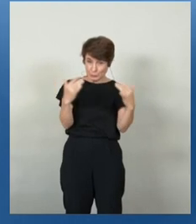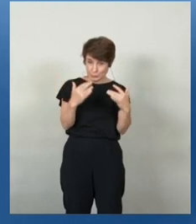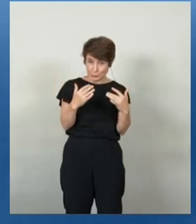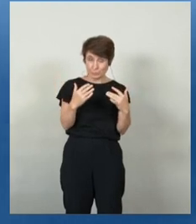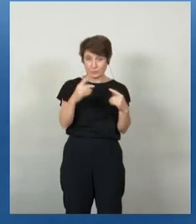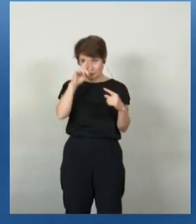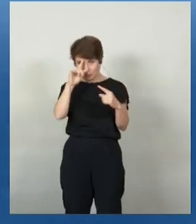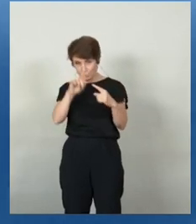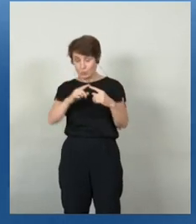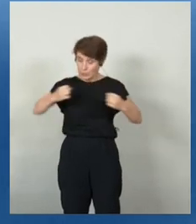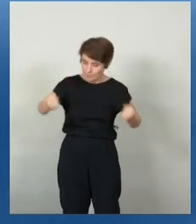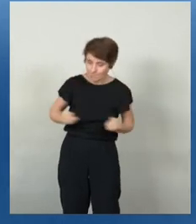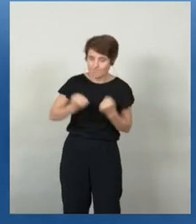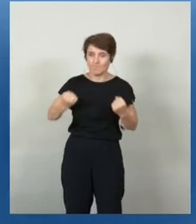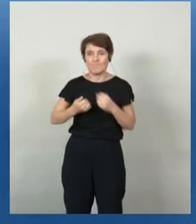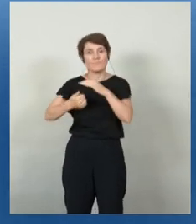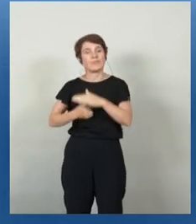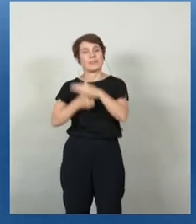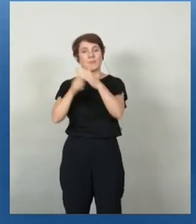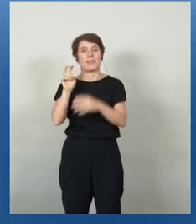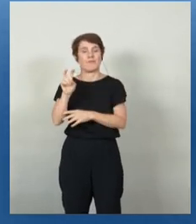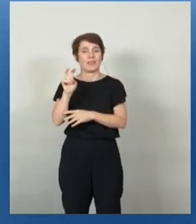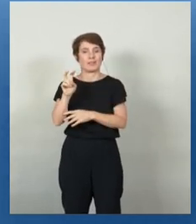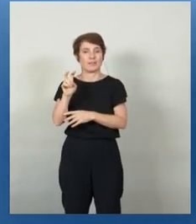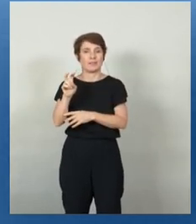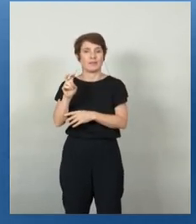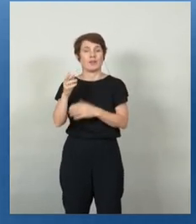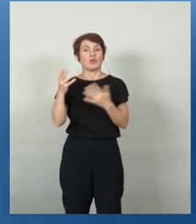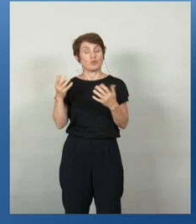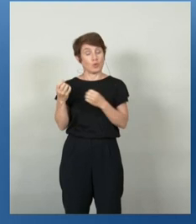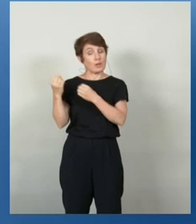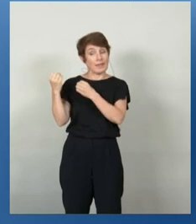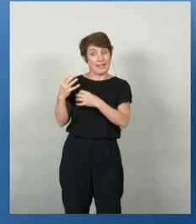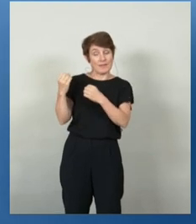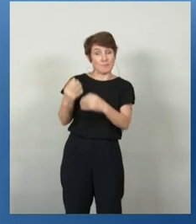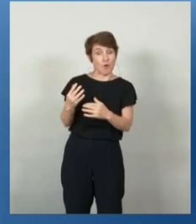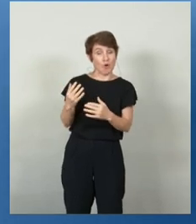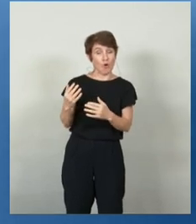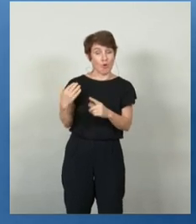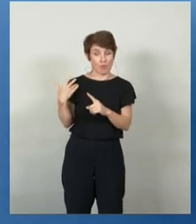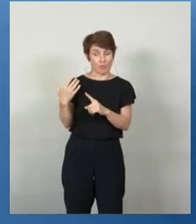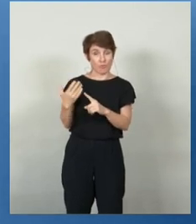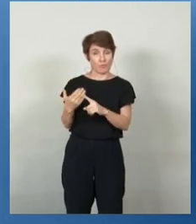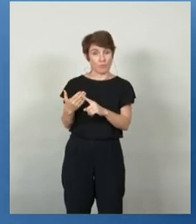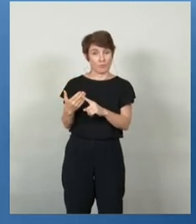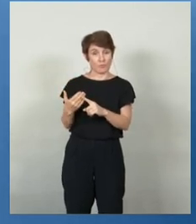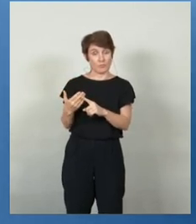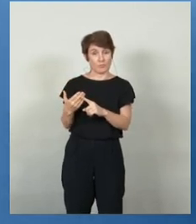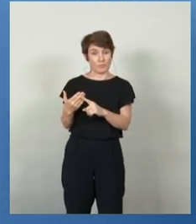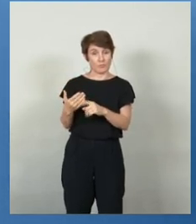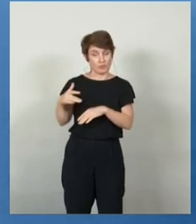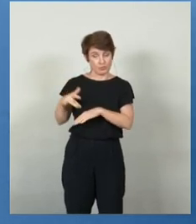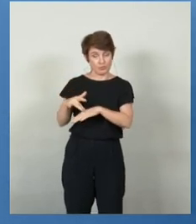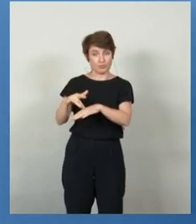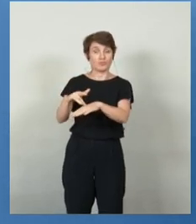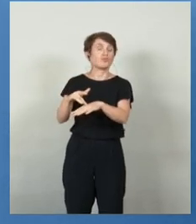auprès de capital verte ce sont à la fois une partie des événements qui effectivement aurait eu lieu même si l'année capitale